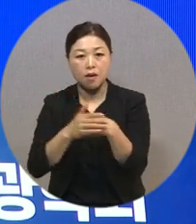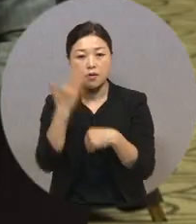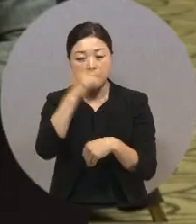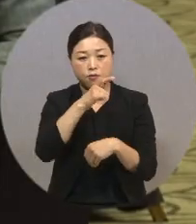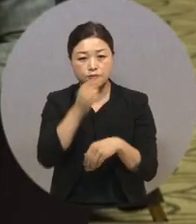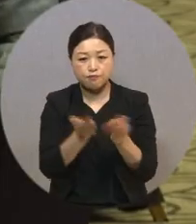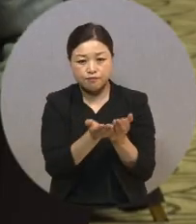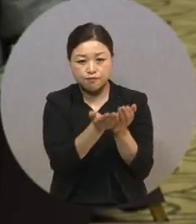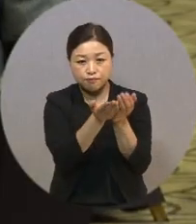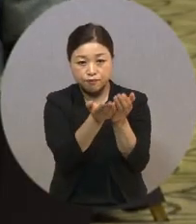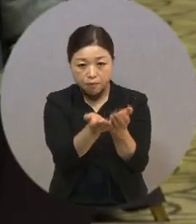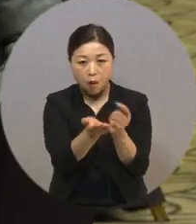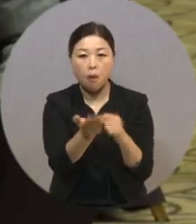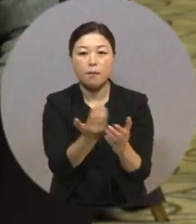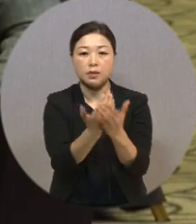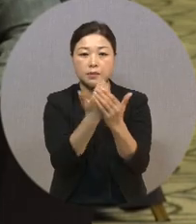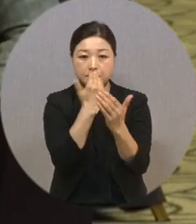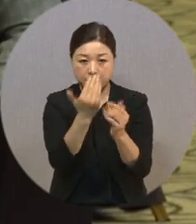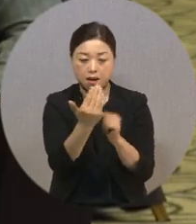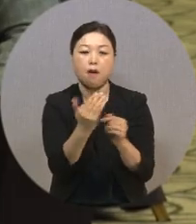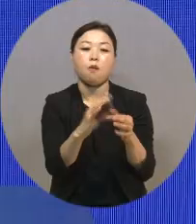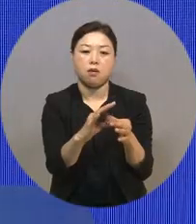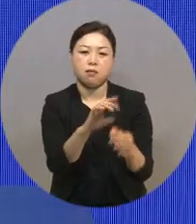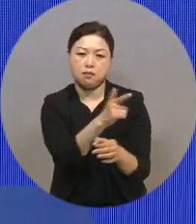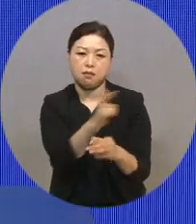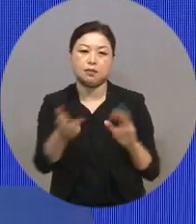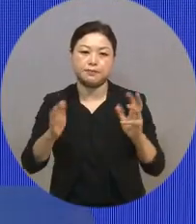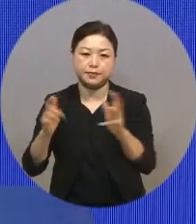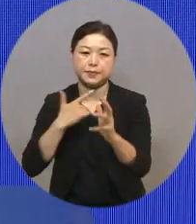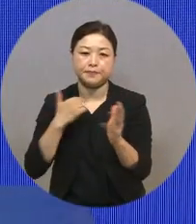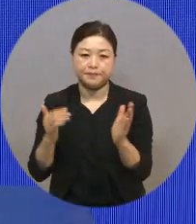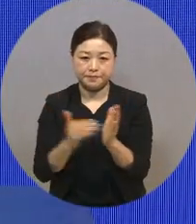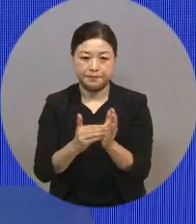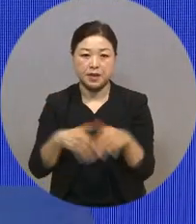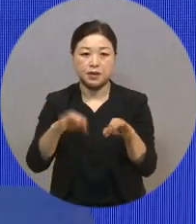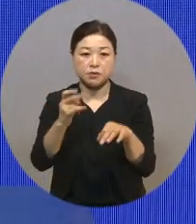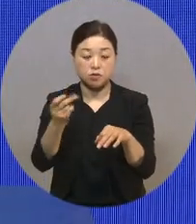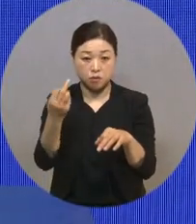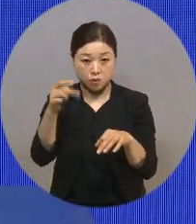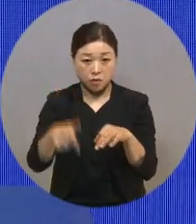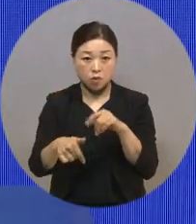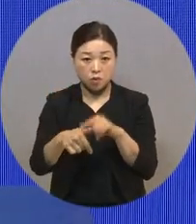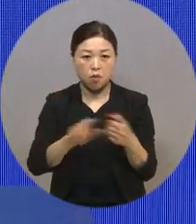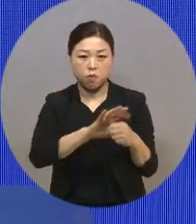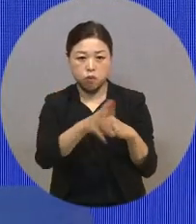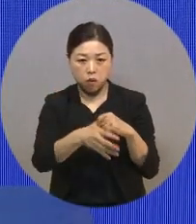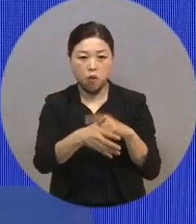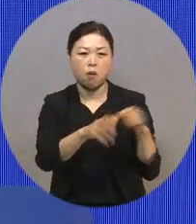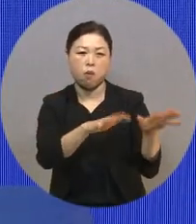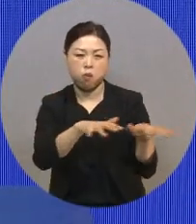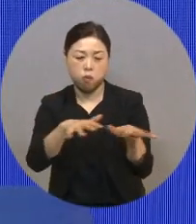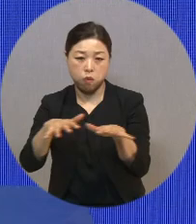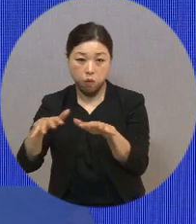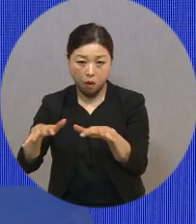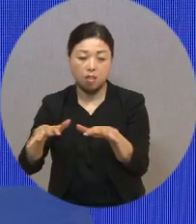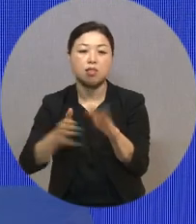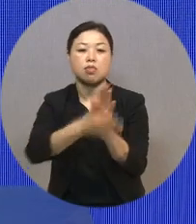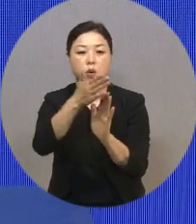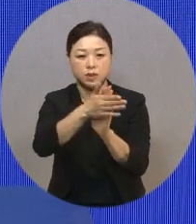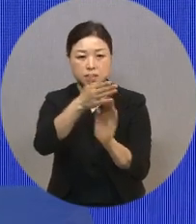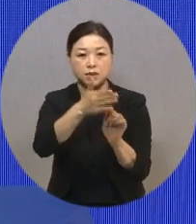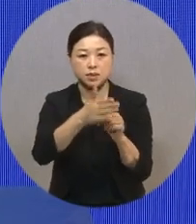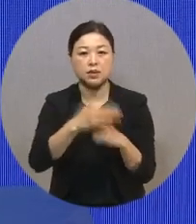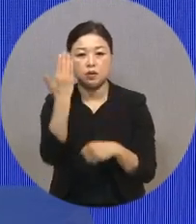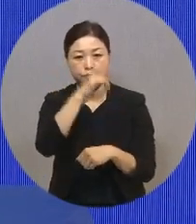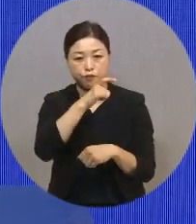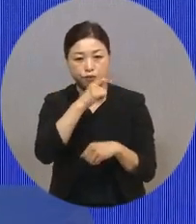활성화 전략에 대한 다양한 논의가 이루어졌습니다. 김영록 지사는 글로벌 해양 관광 도시 여수에서 제96차